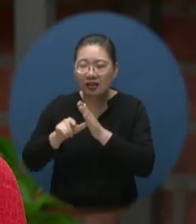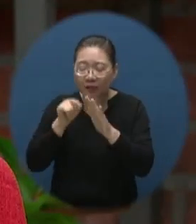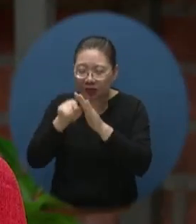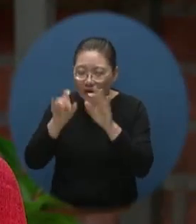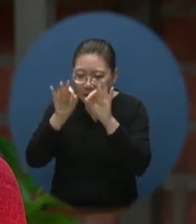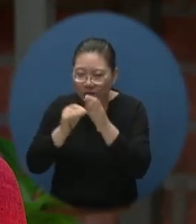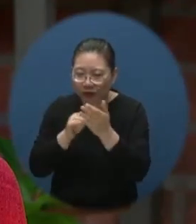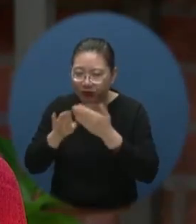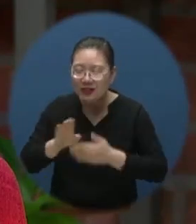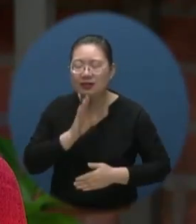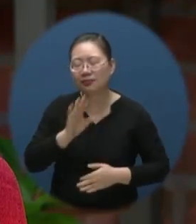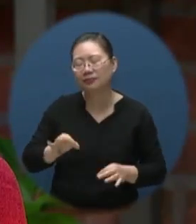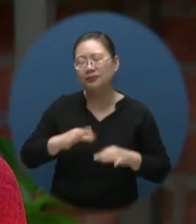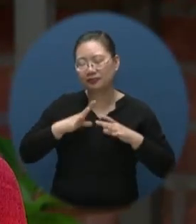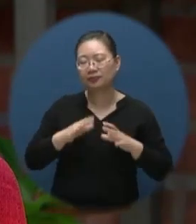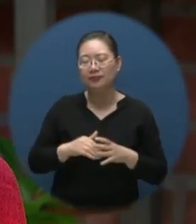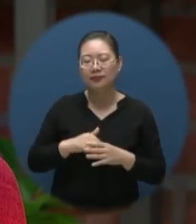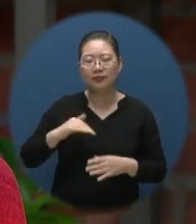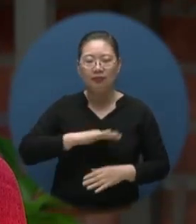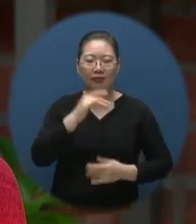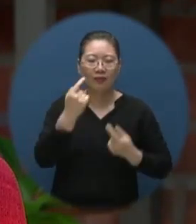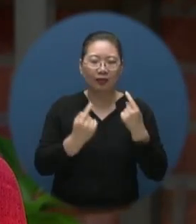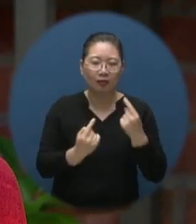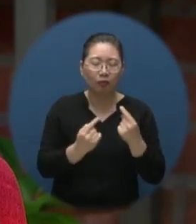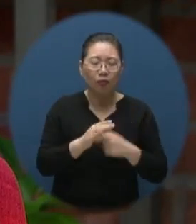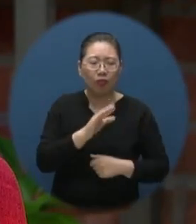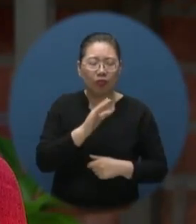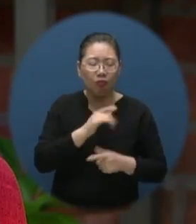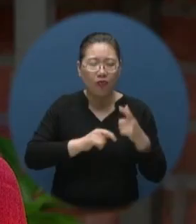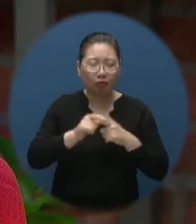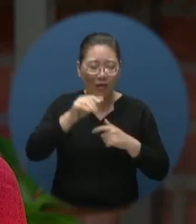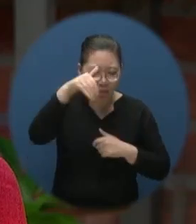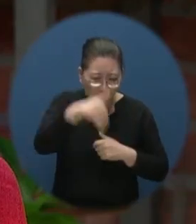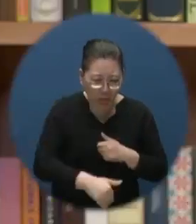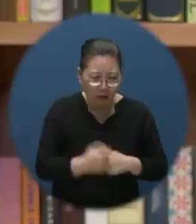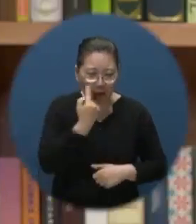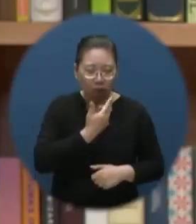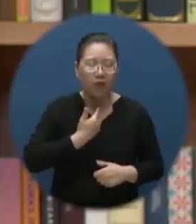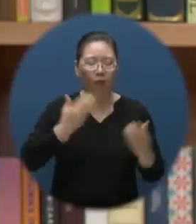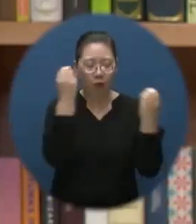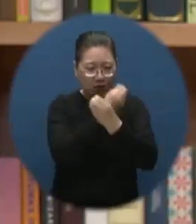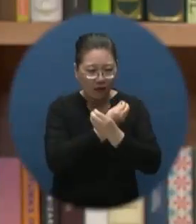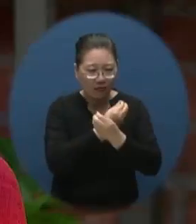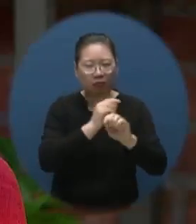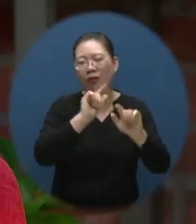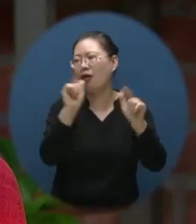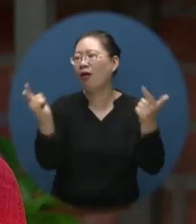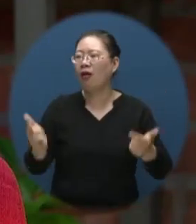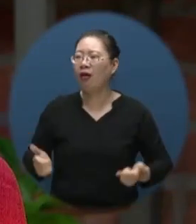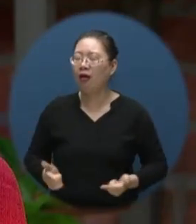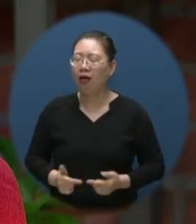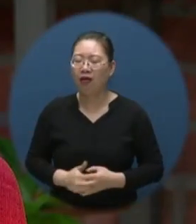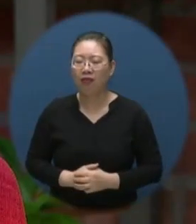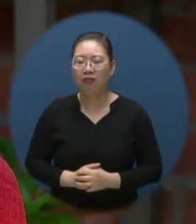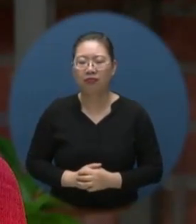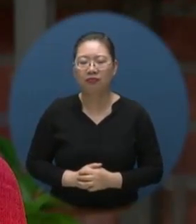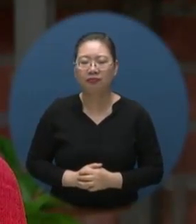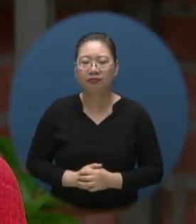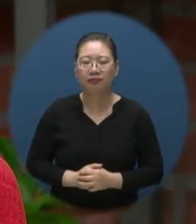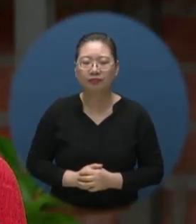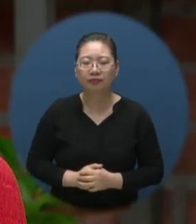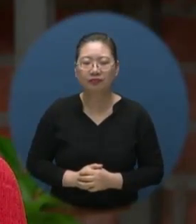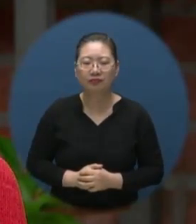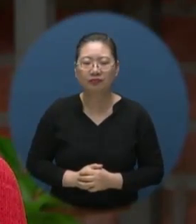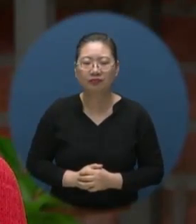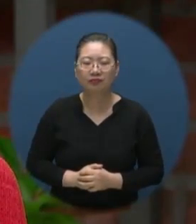가보고 저는 정말 놀랐습니다. 우리보다 미개한 나라인 줄 알았거든요. 근데 아니죠. 아니에요.